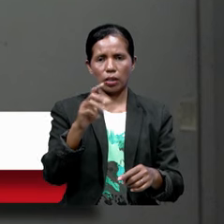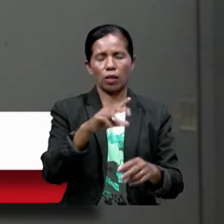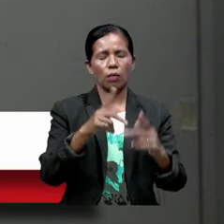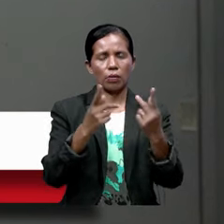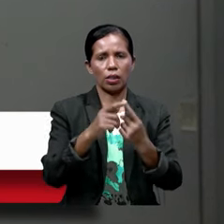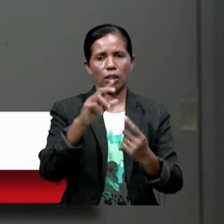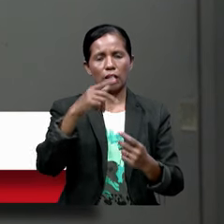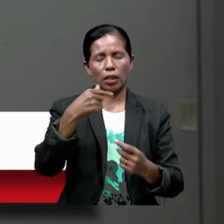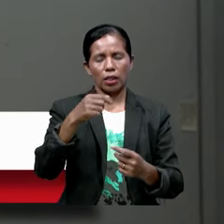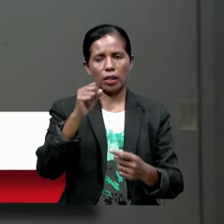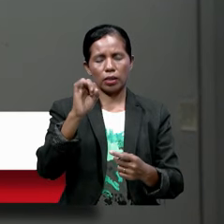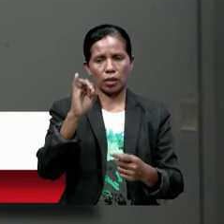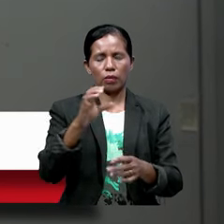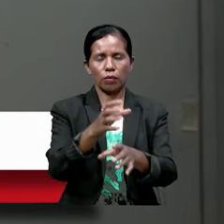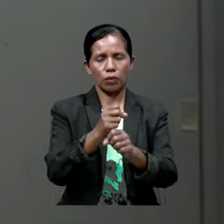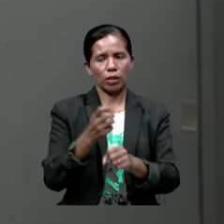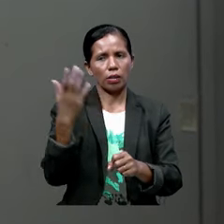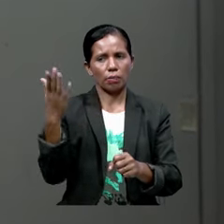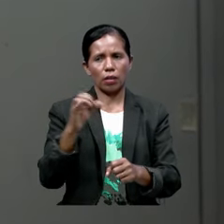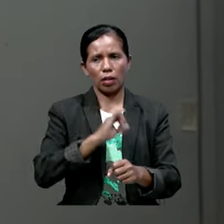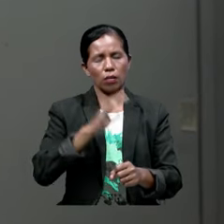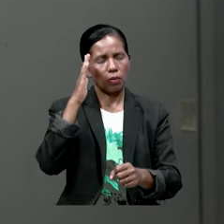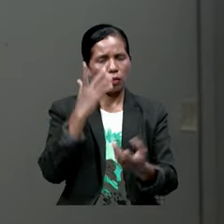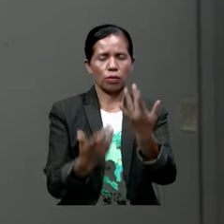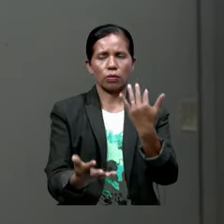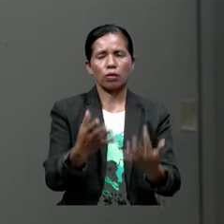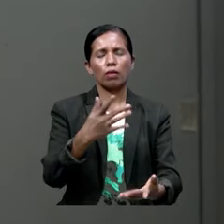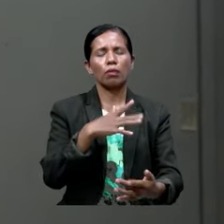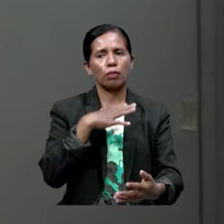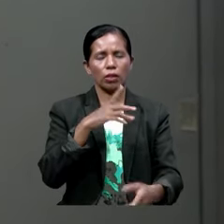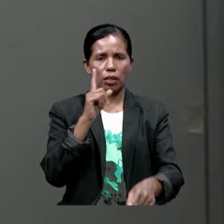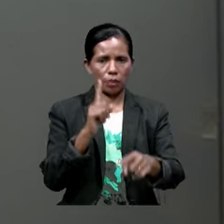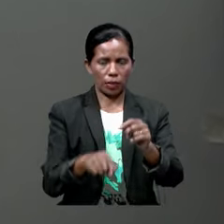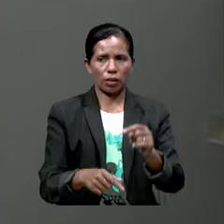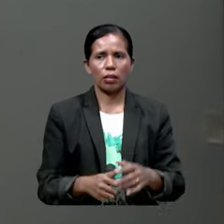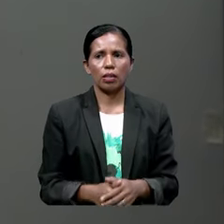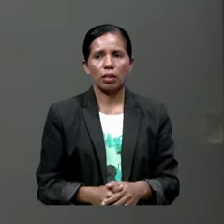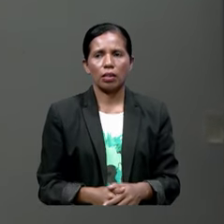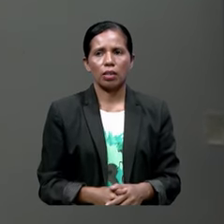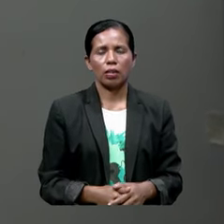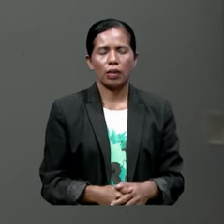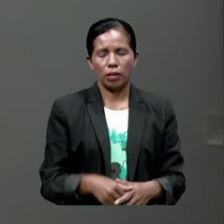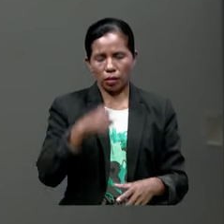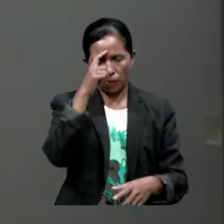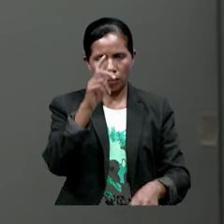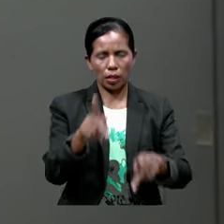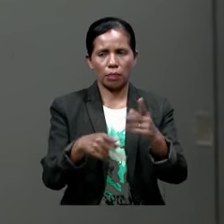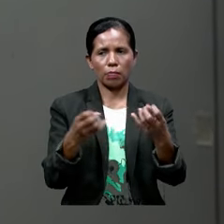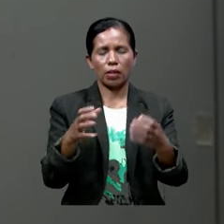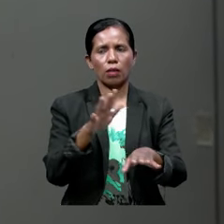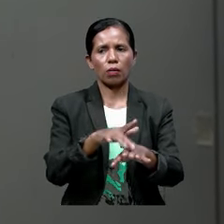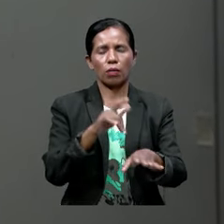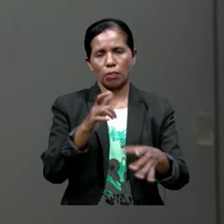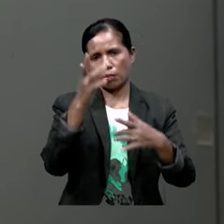Companhia gesa ma foti né ba. Ma ve hauni sunu foi né los lavele. Lavele tamba população barak or safeta ba